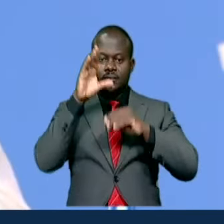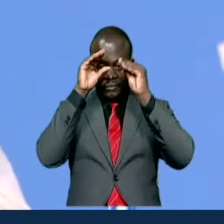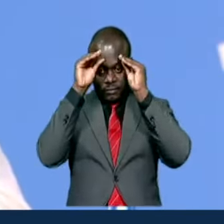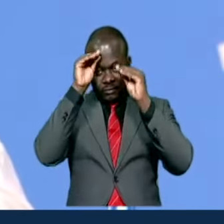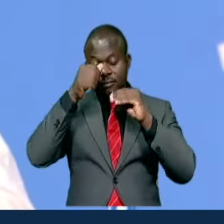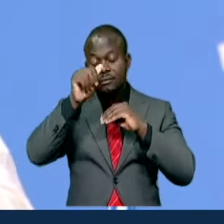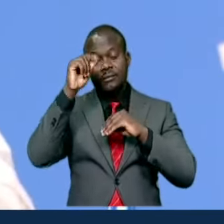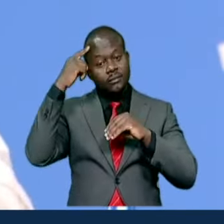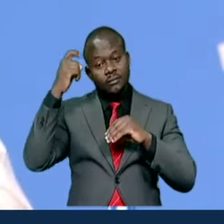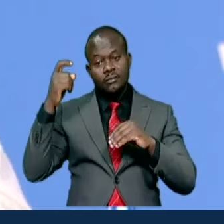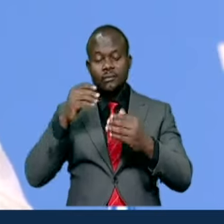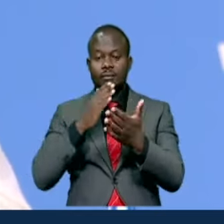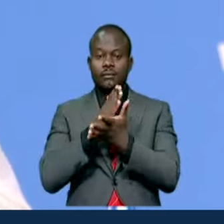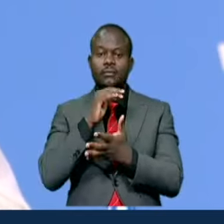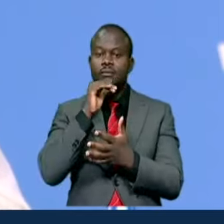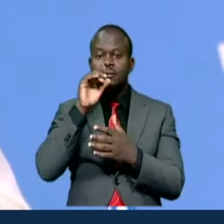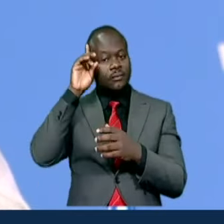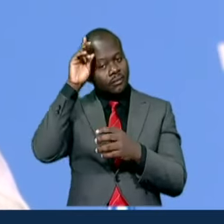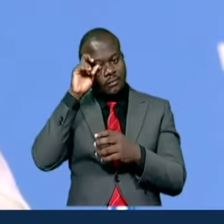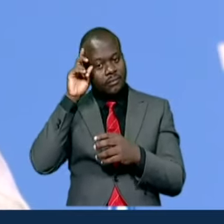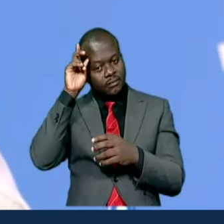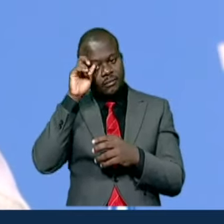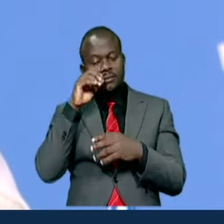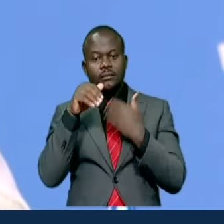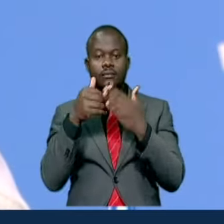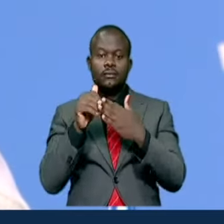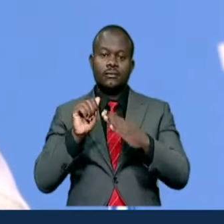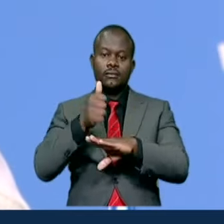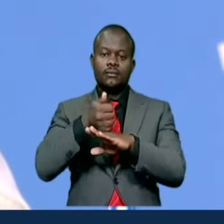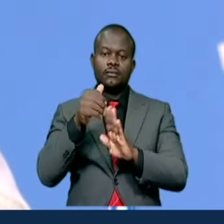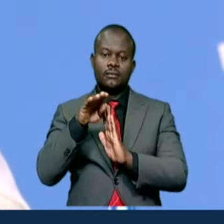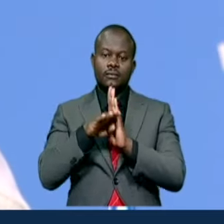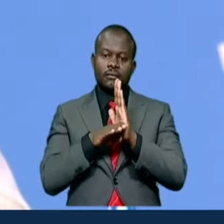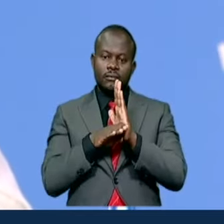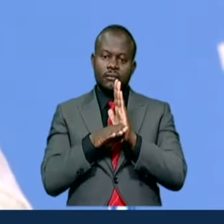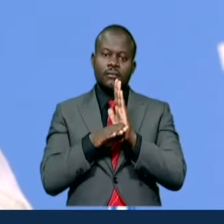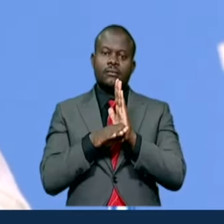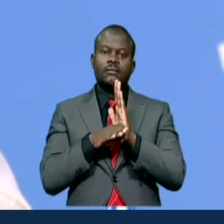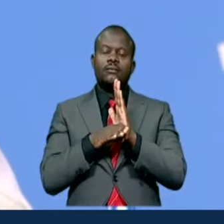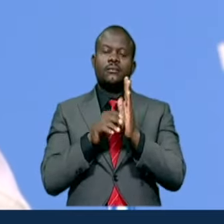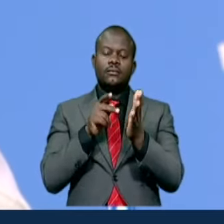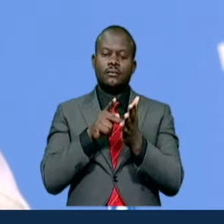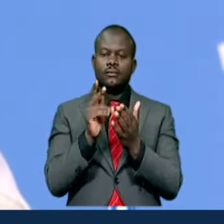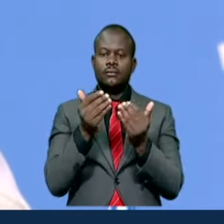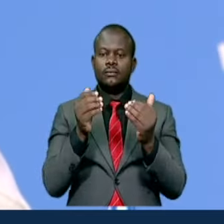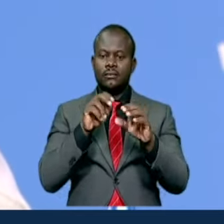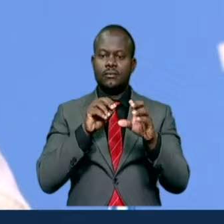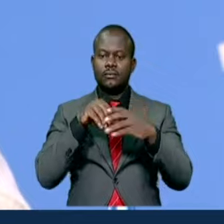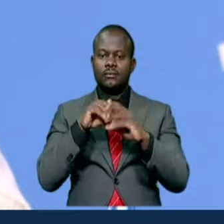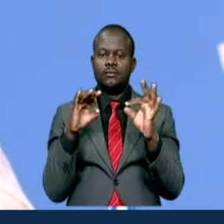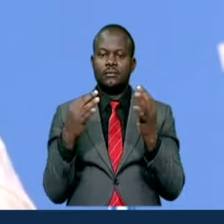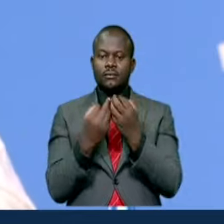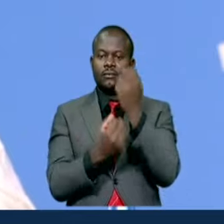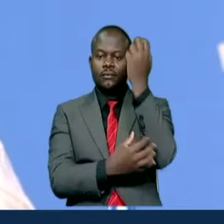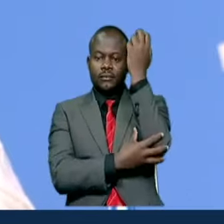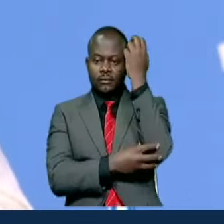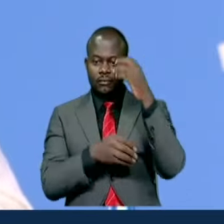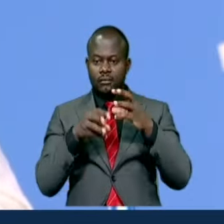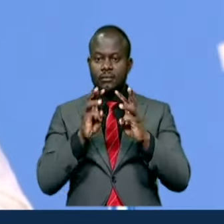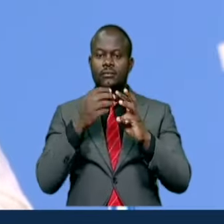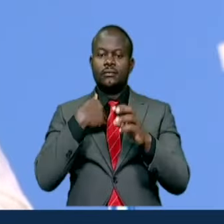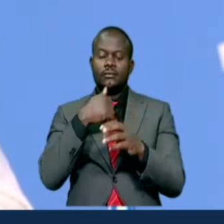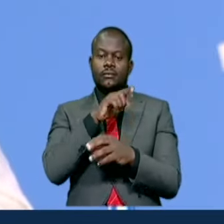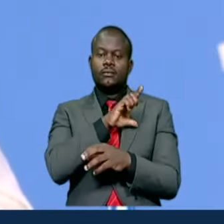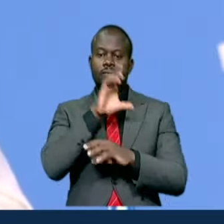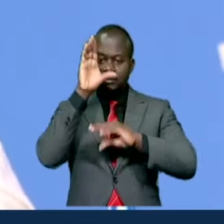byari inzozi, actually sinanabitekerezaga. Muza gushyiraho gahunda yo kurihira abana bava mu miryango ikennye. Nuko nagize amahirwe